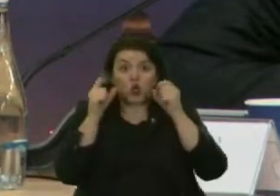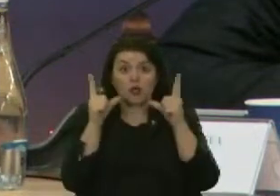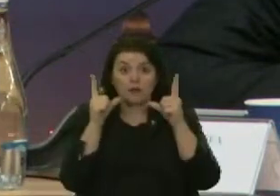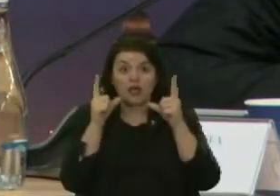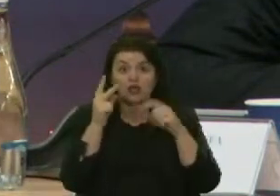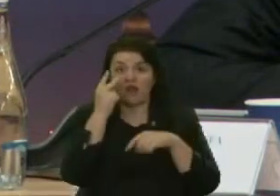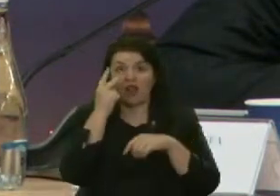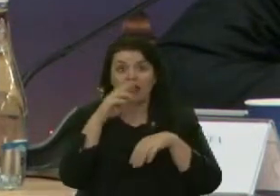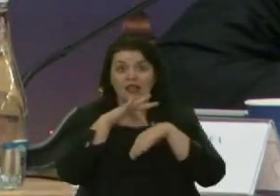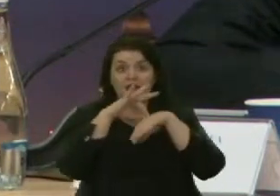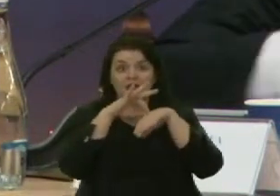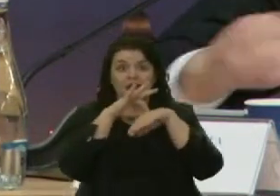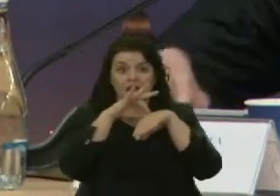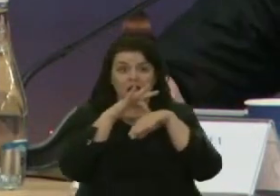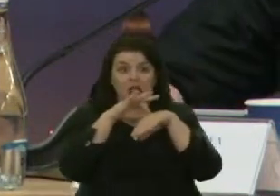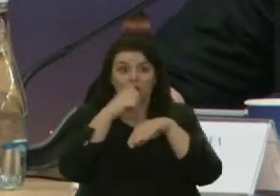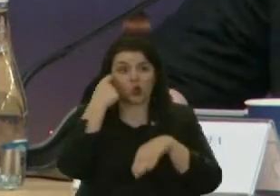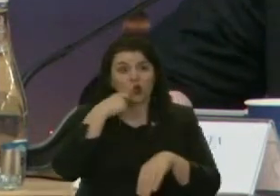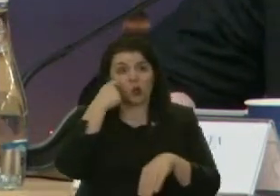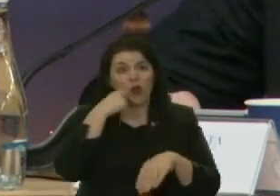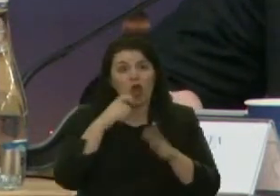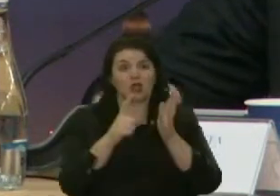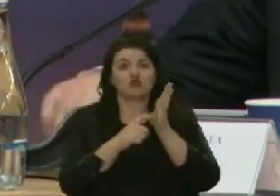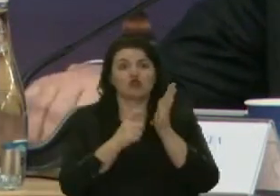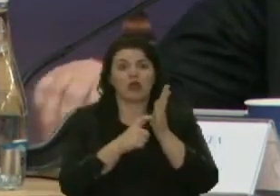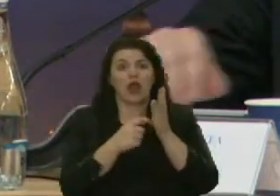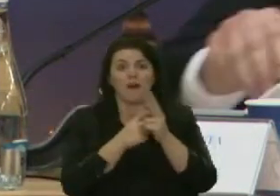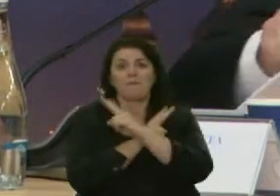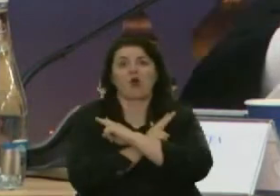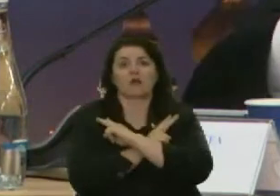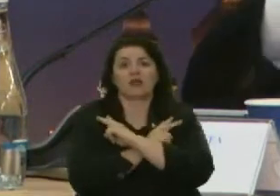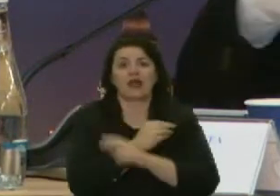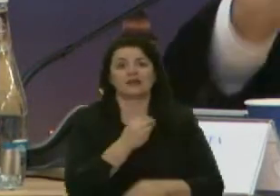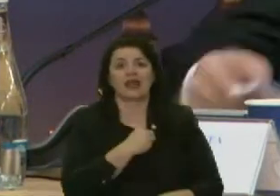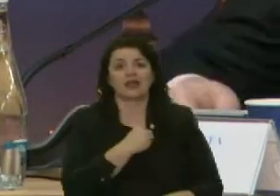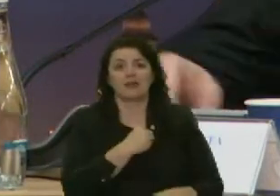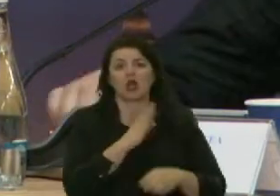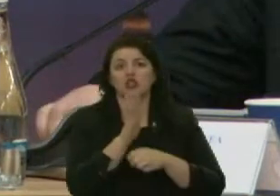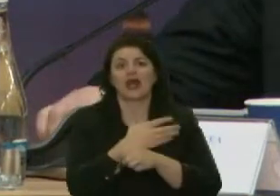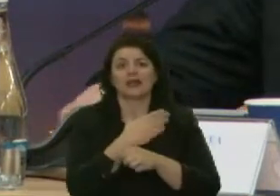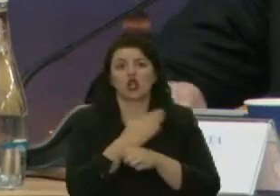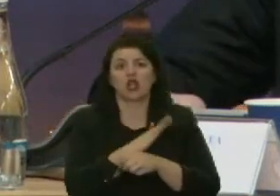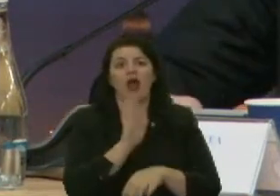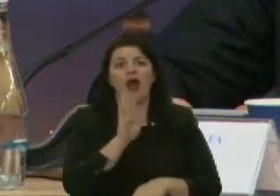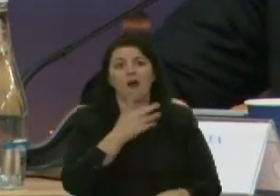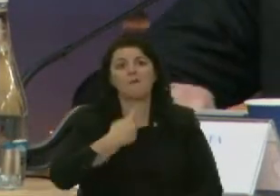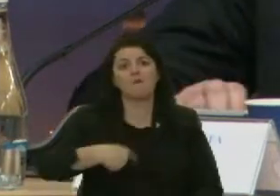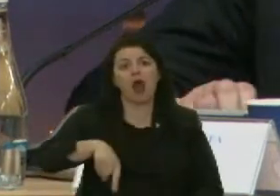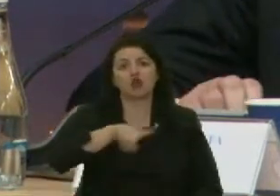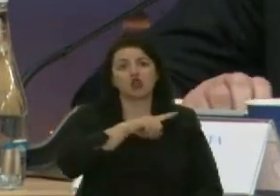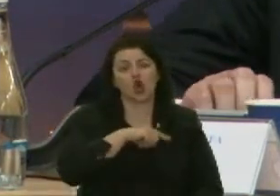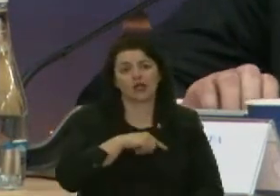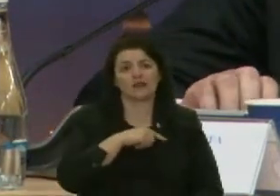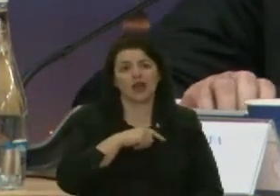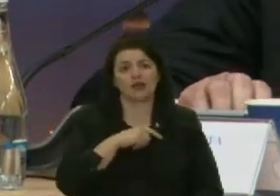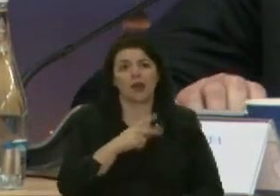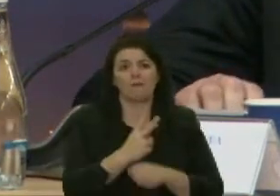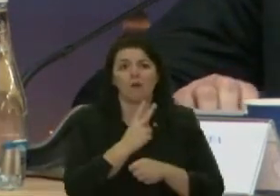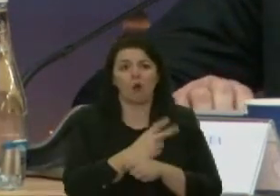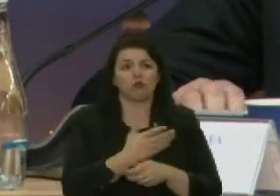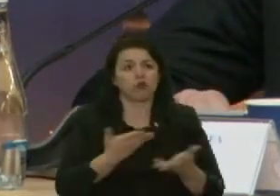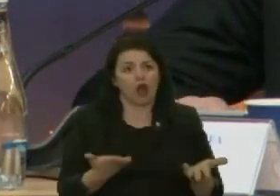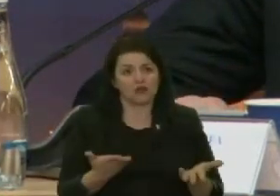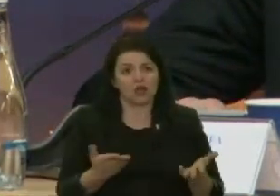văd ca fiind un lider de opinie clujean care cere înmormântarea sentimentelor Naționale ale majorității populației din acest oraș